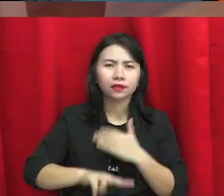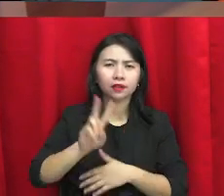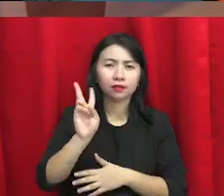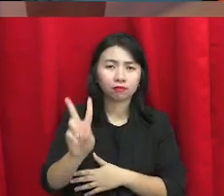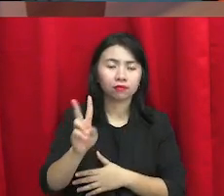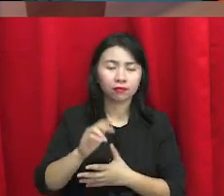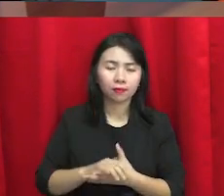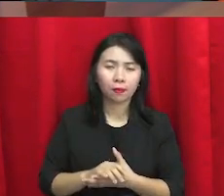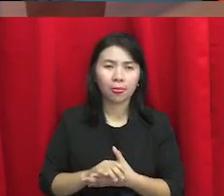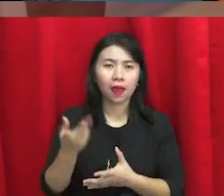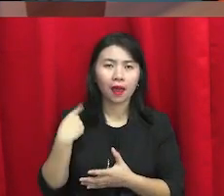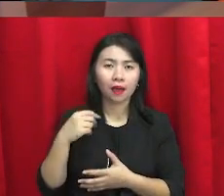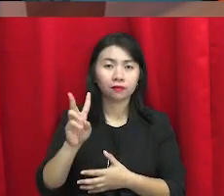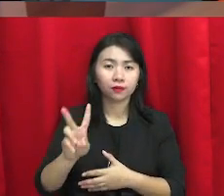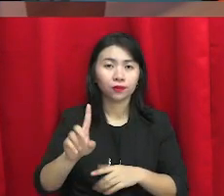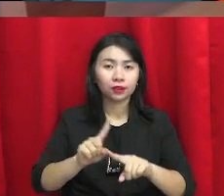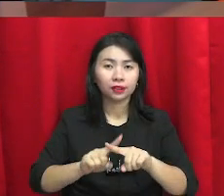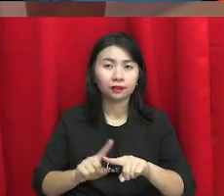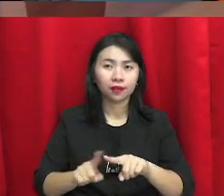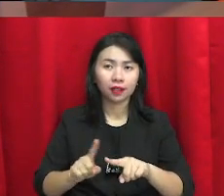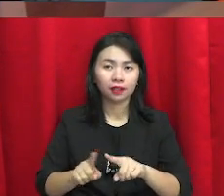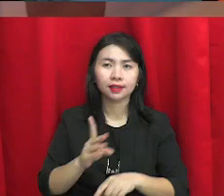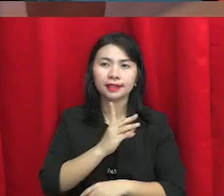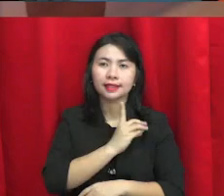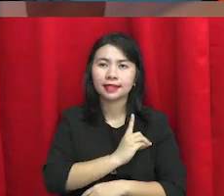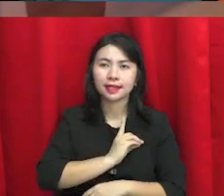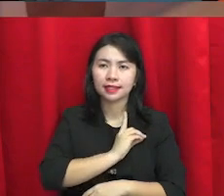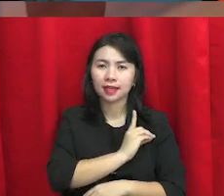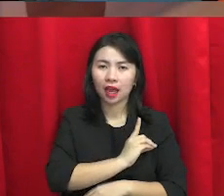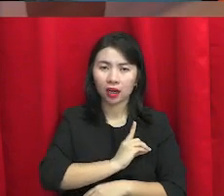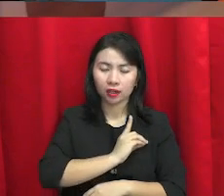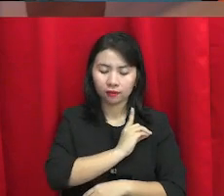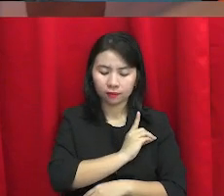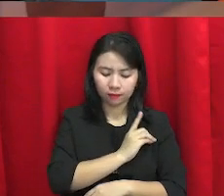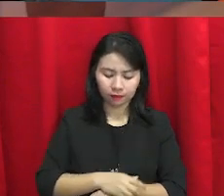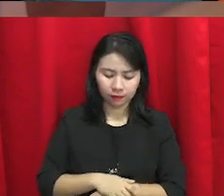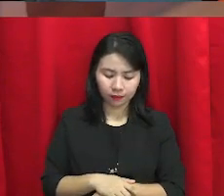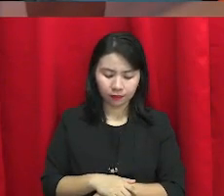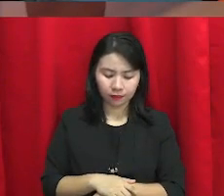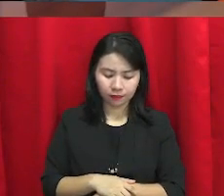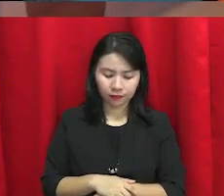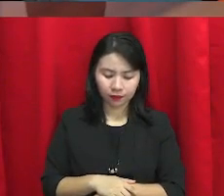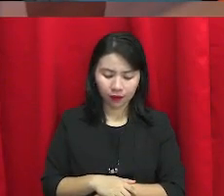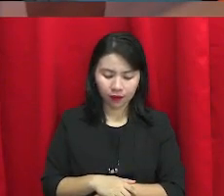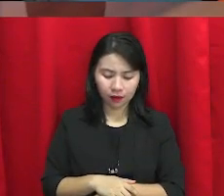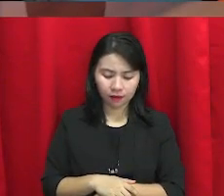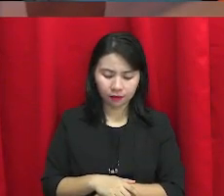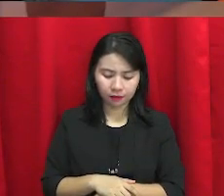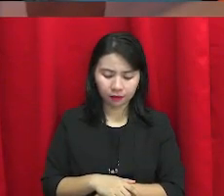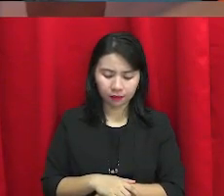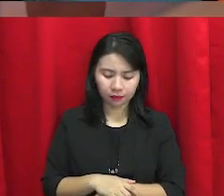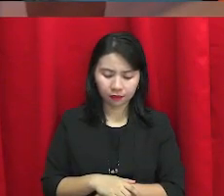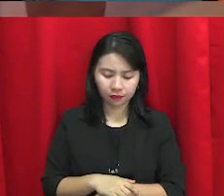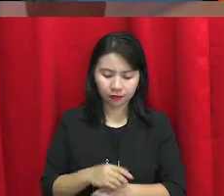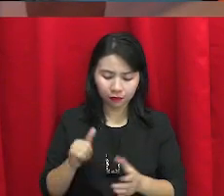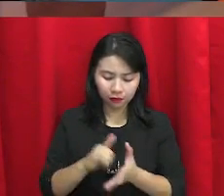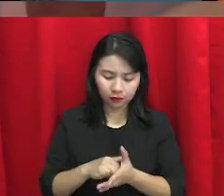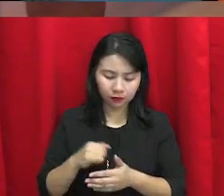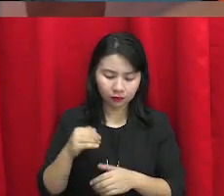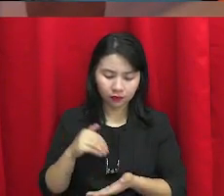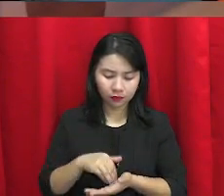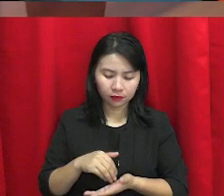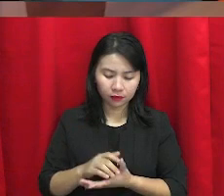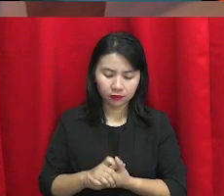difference, there are two different desires. You see? And na kung saan, pinakita ng Panginoon Hesus